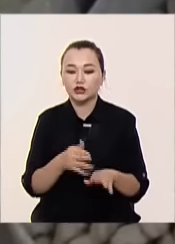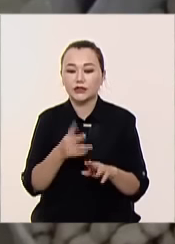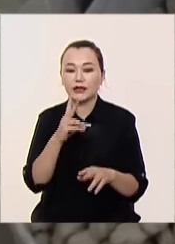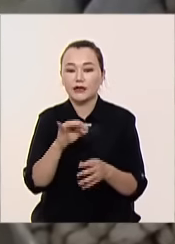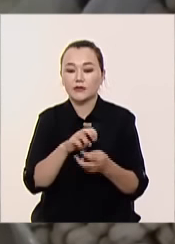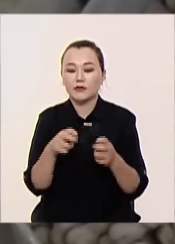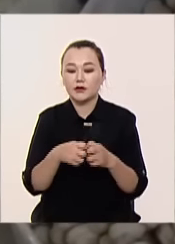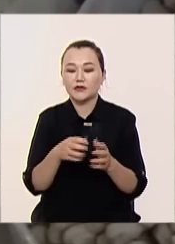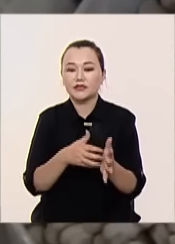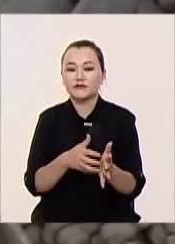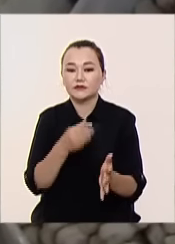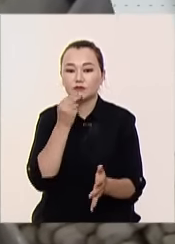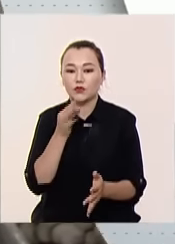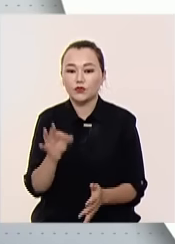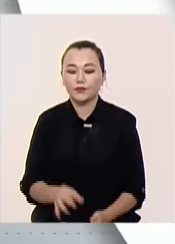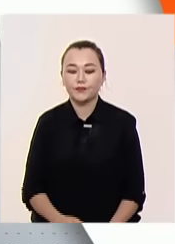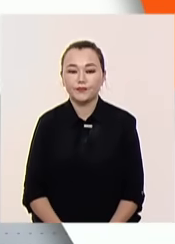проблему дефицита продукта?